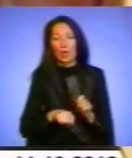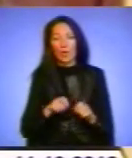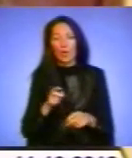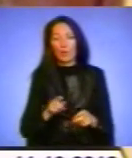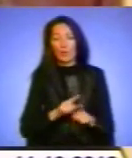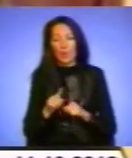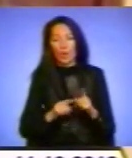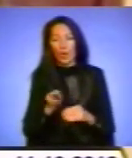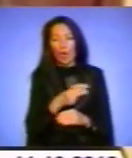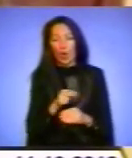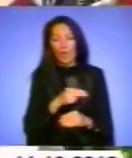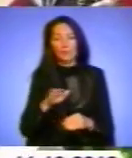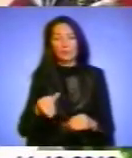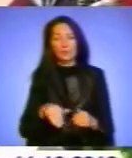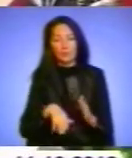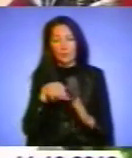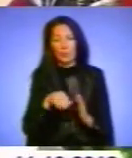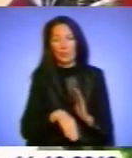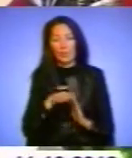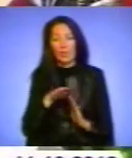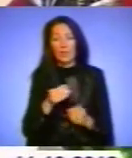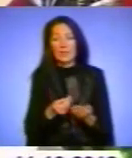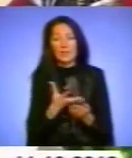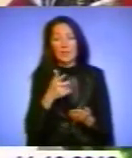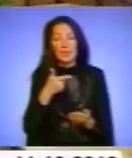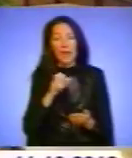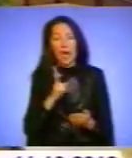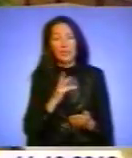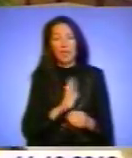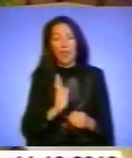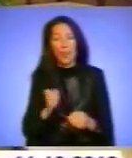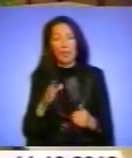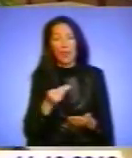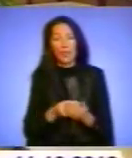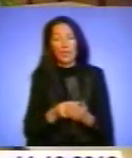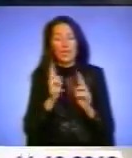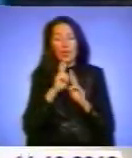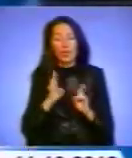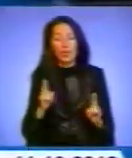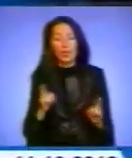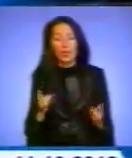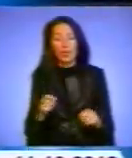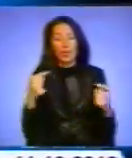показників. Водночас ціна на газ, яку закладуть в бюджеті, досі невідома. Її має визначити формула у контракті з Росією.